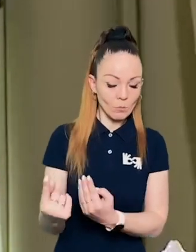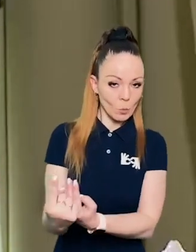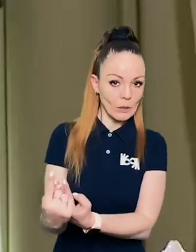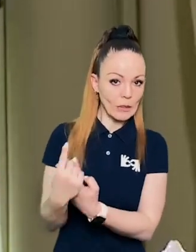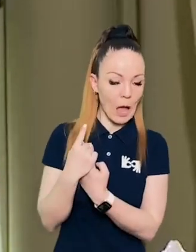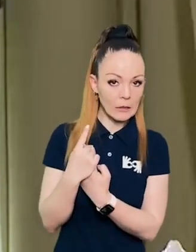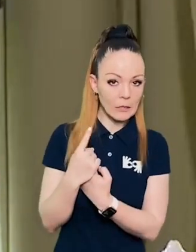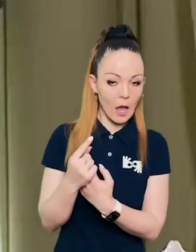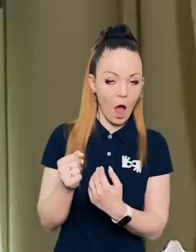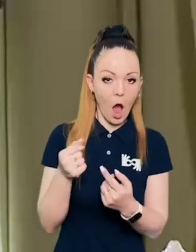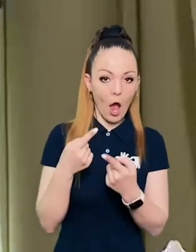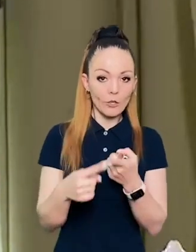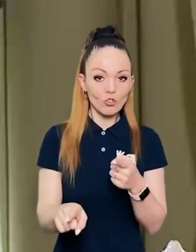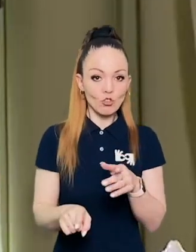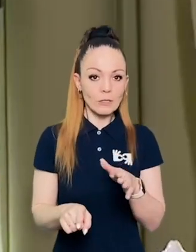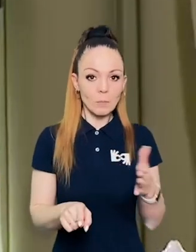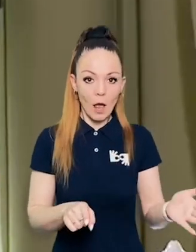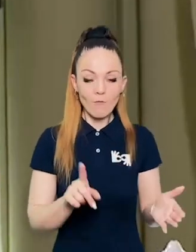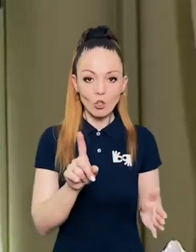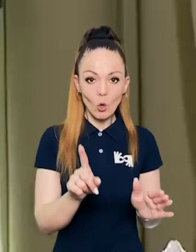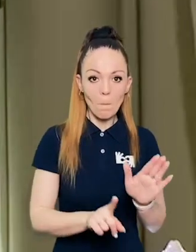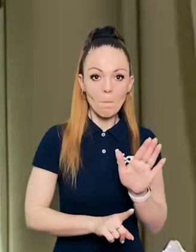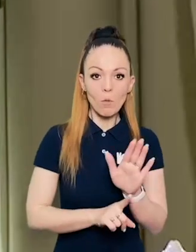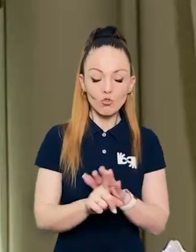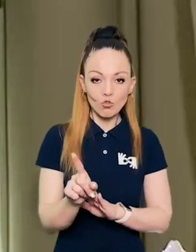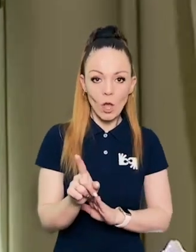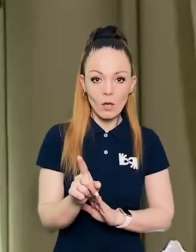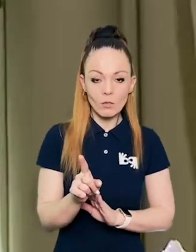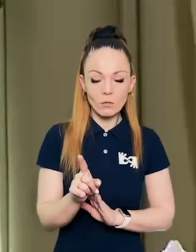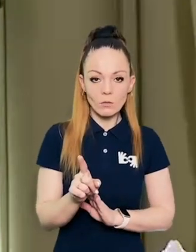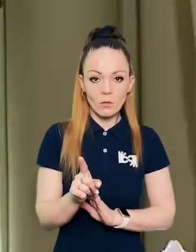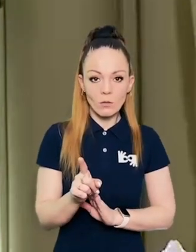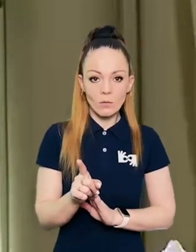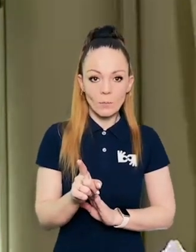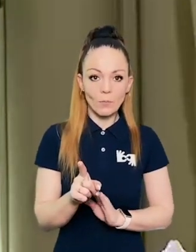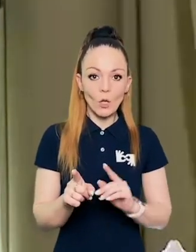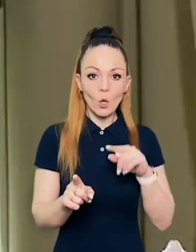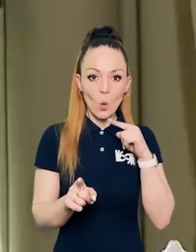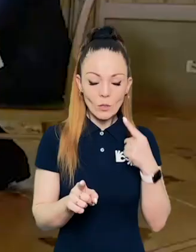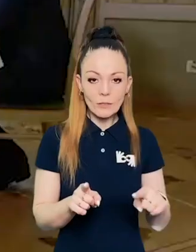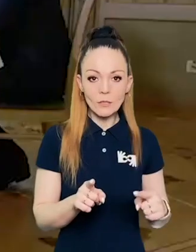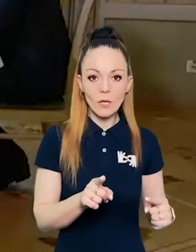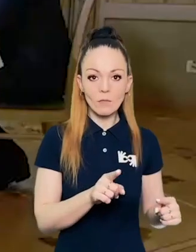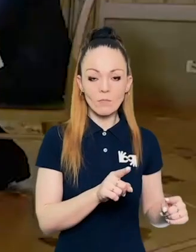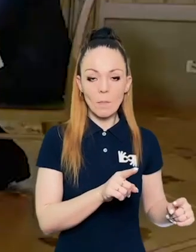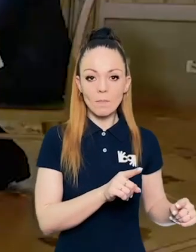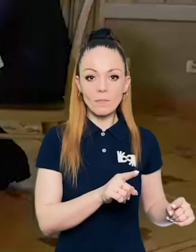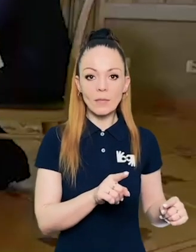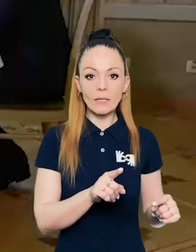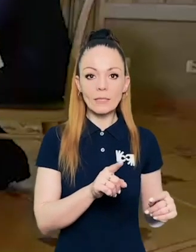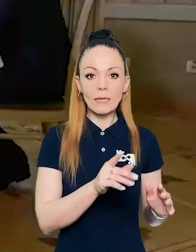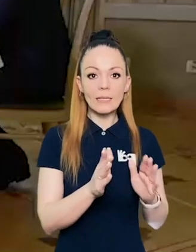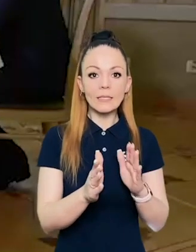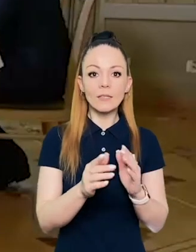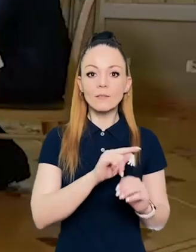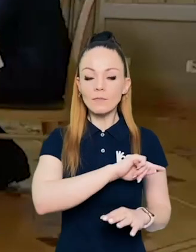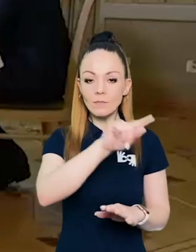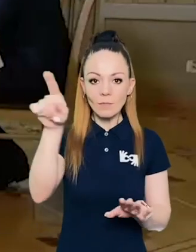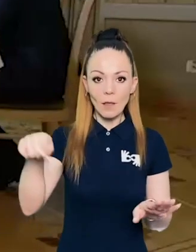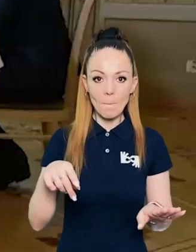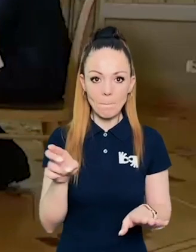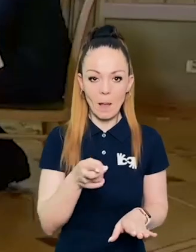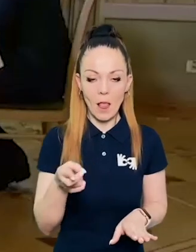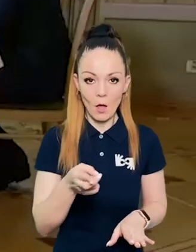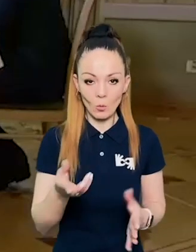напевно, підуть танки. А інша справа, що починається з що Росія піде